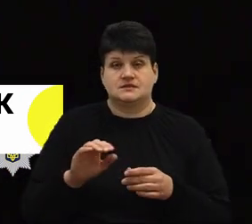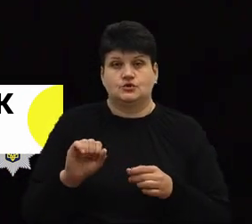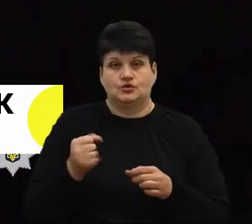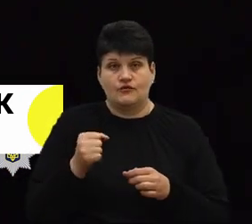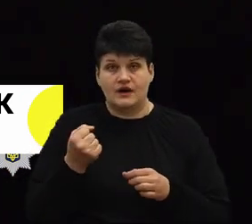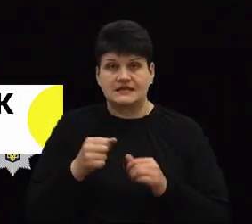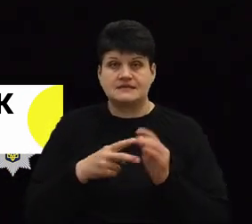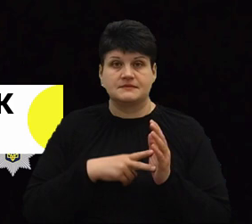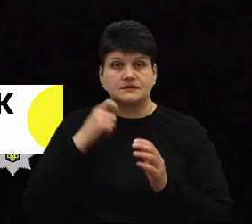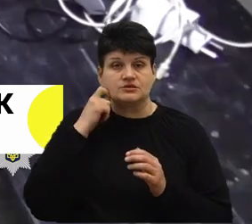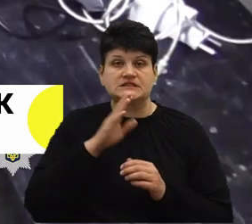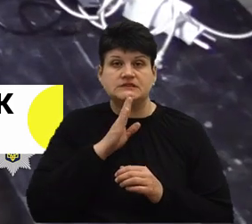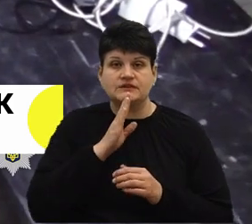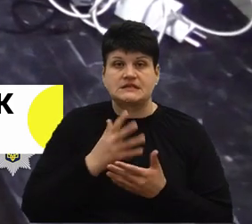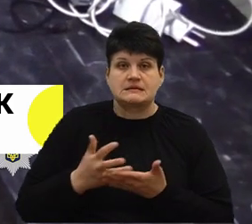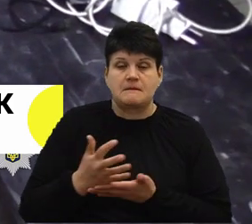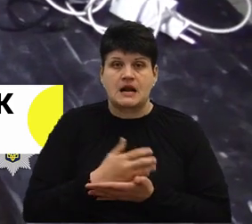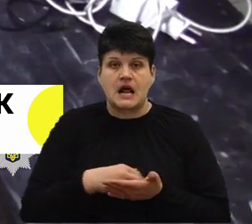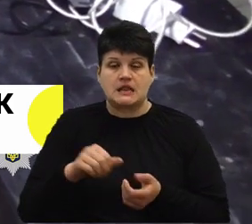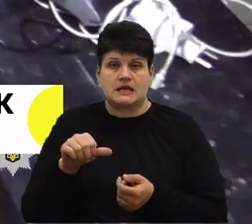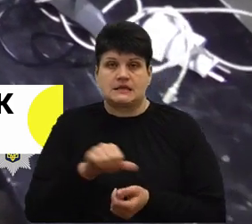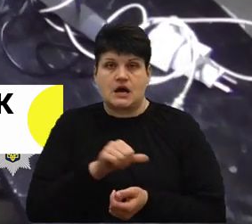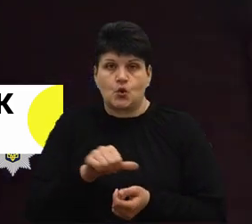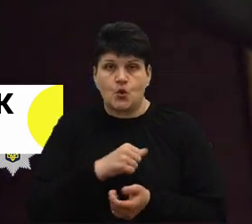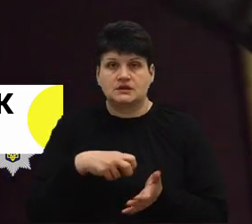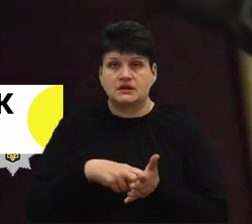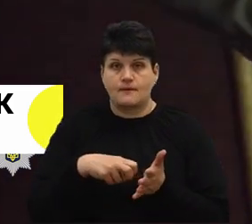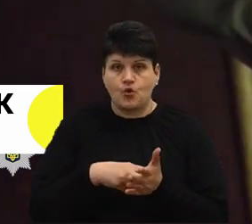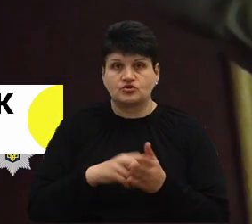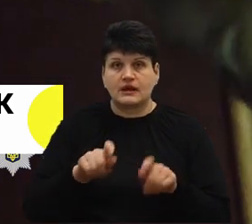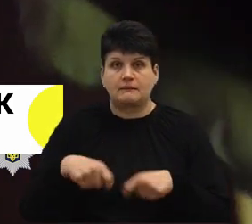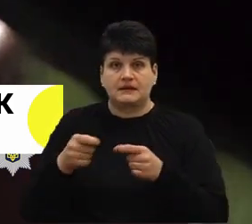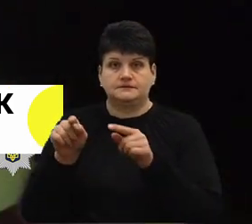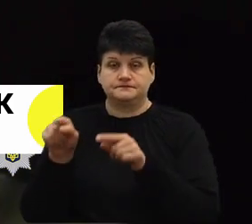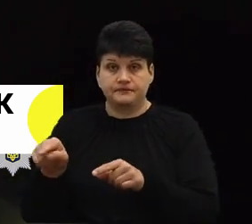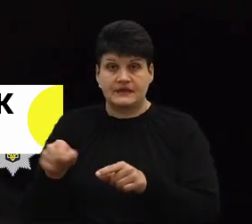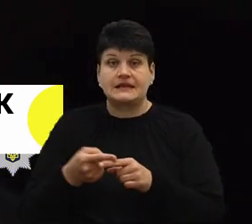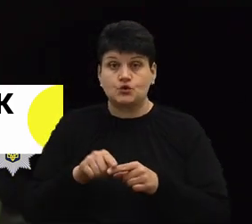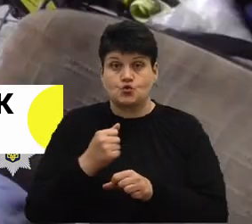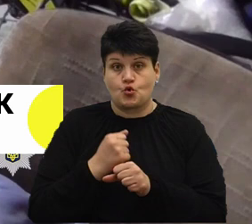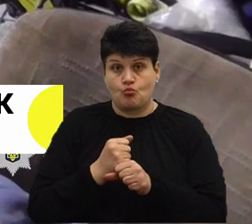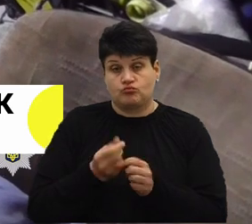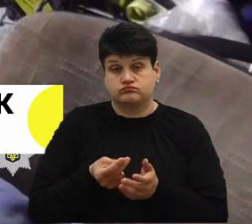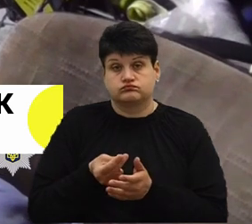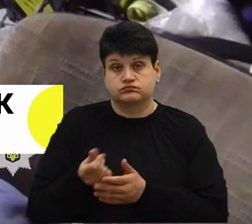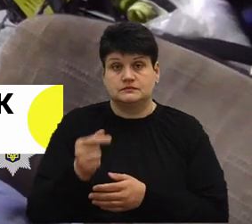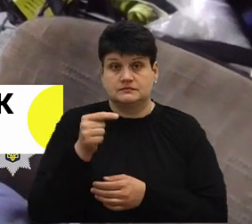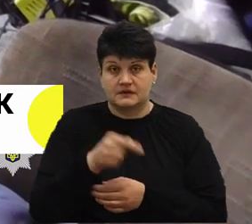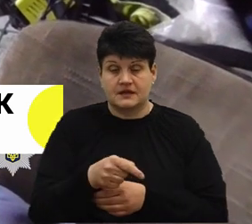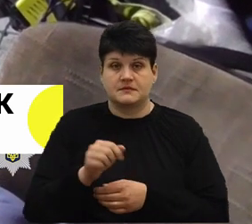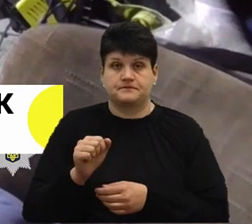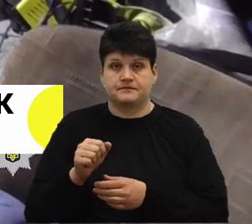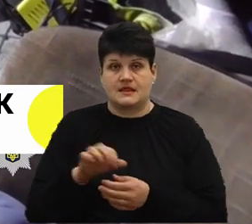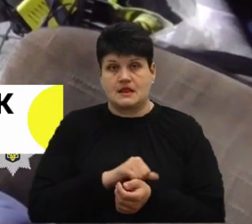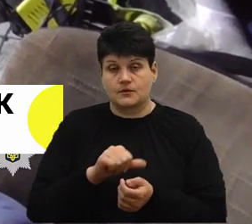сімнадцятирічною дівчиною Вона збирала наркотики з поштових відділень і передавали підозрюваному за цю роботу він розраховувався з ними амфетаміном